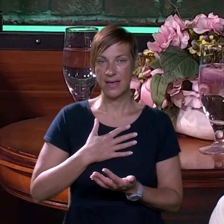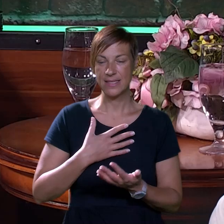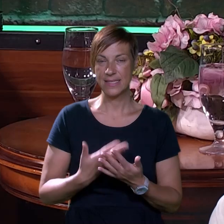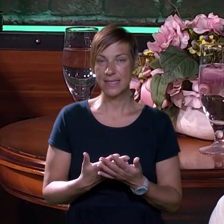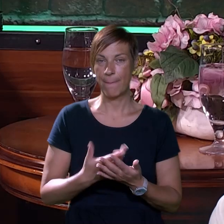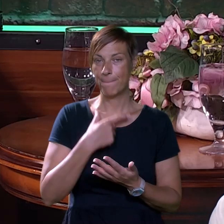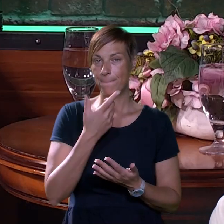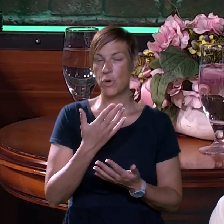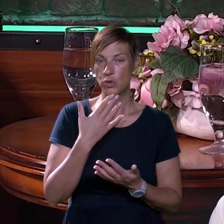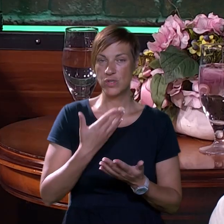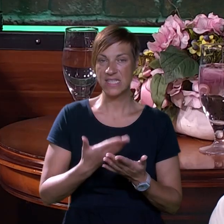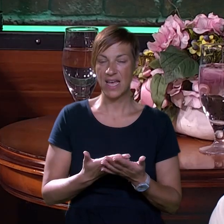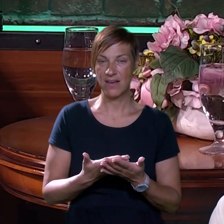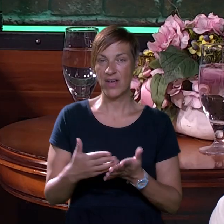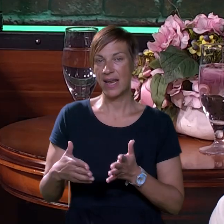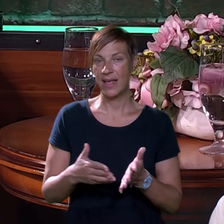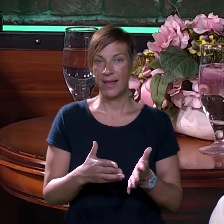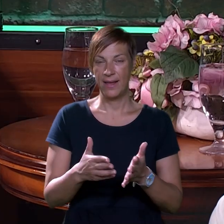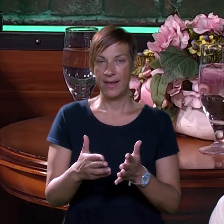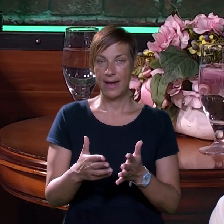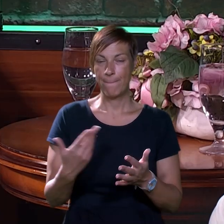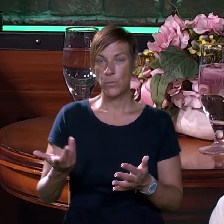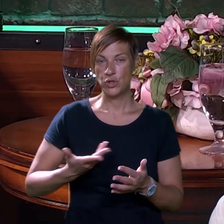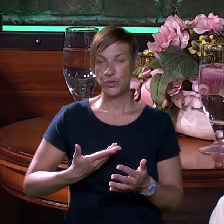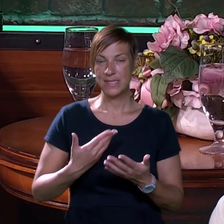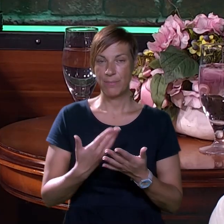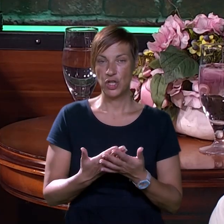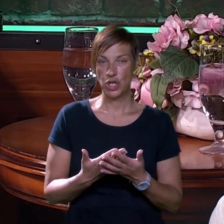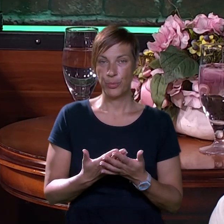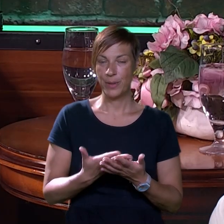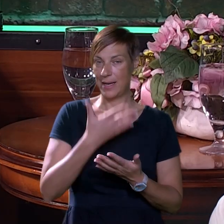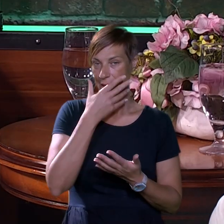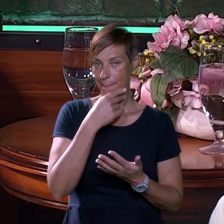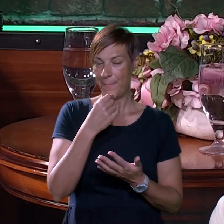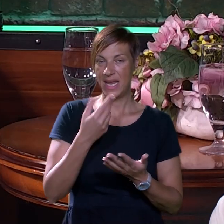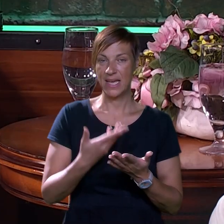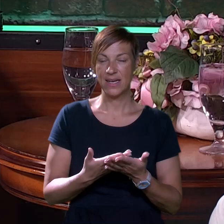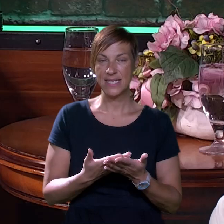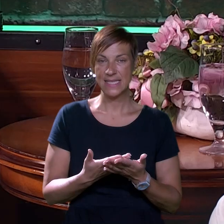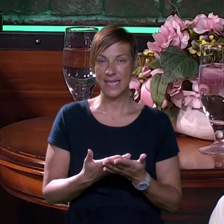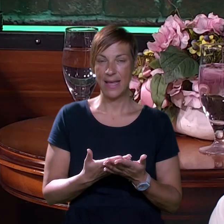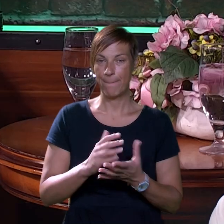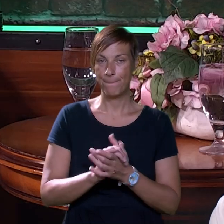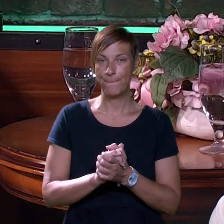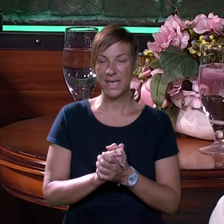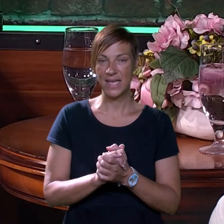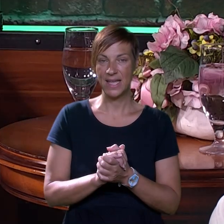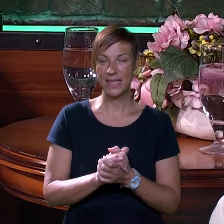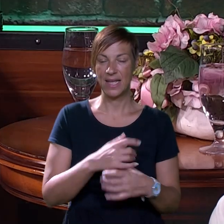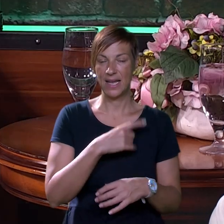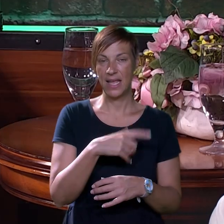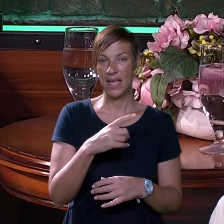sam stvarno Bogu zahvalna. Na tom putu sam dobila prekrasne